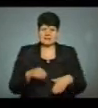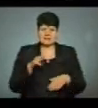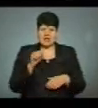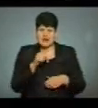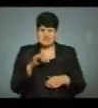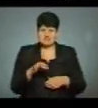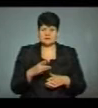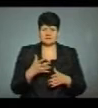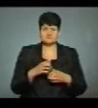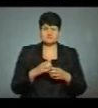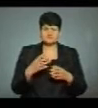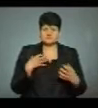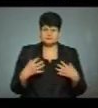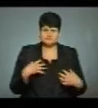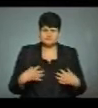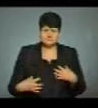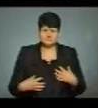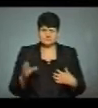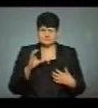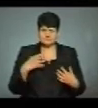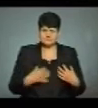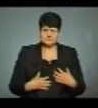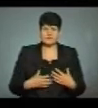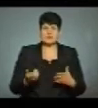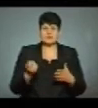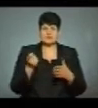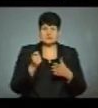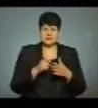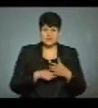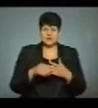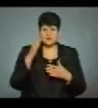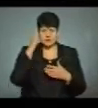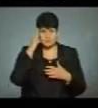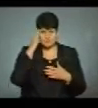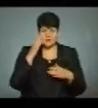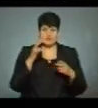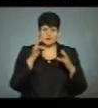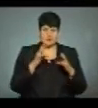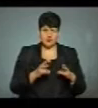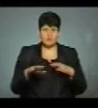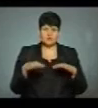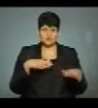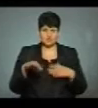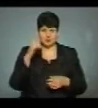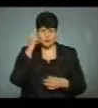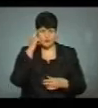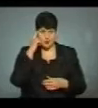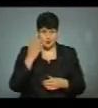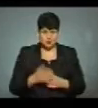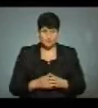забої м'яких тканин, закрита черепно-мозгова травма, струс головного мозку.